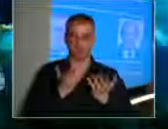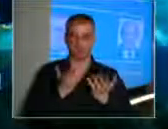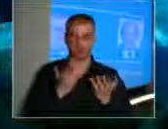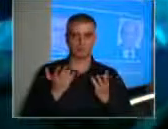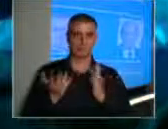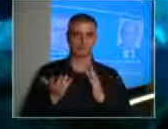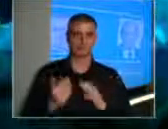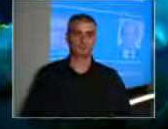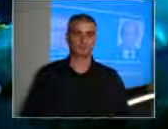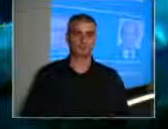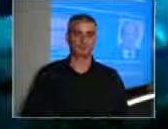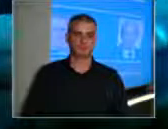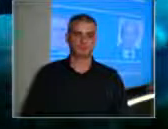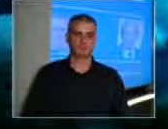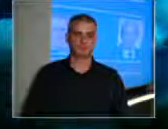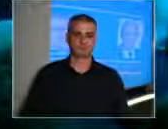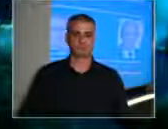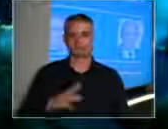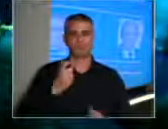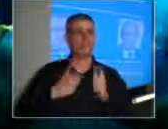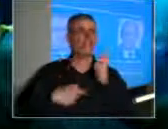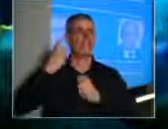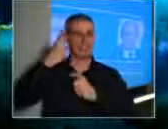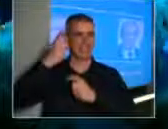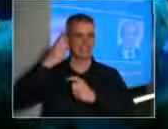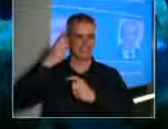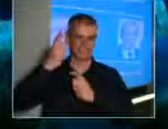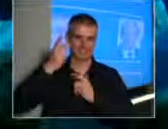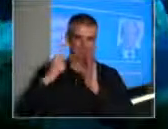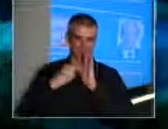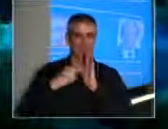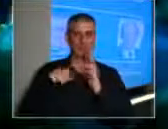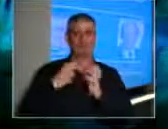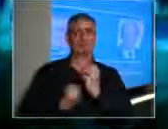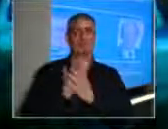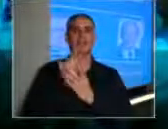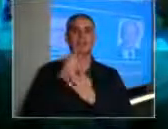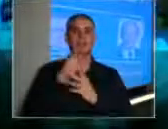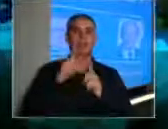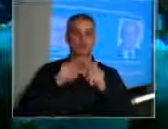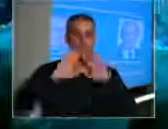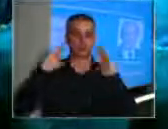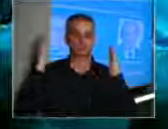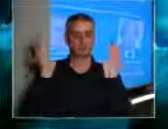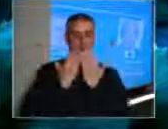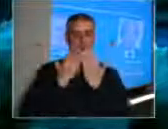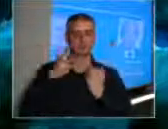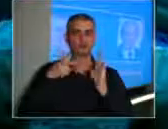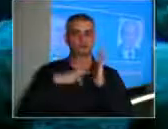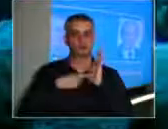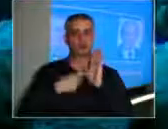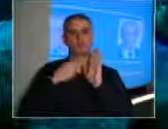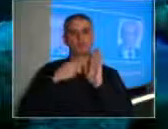סביב ברידינג שם, הקמנו מין סוללת שקופה ששם